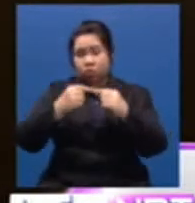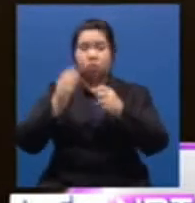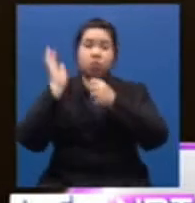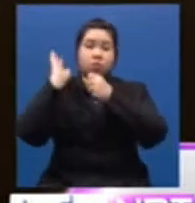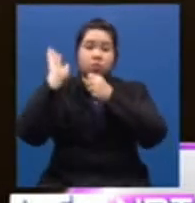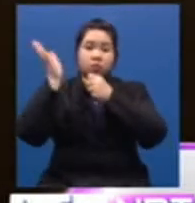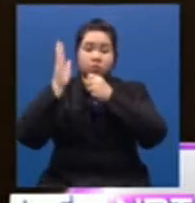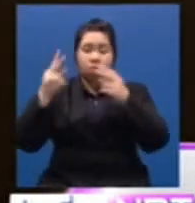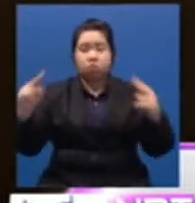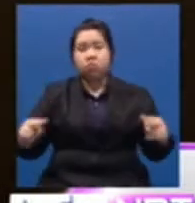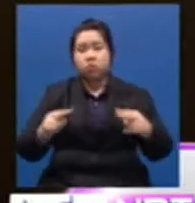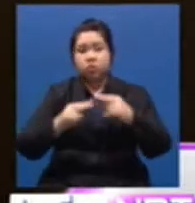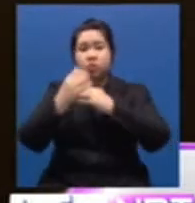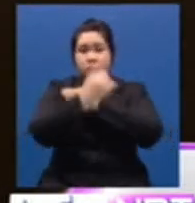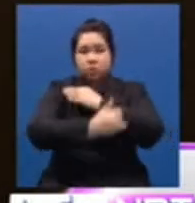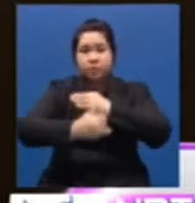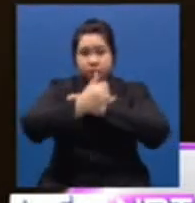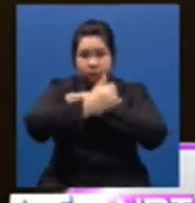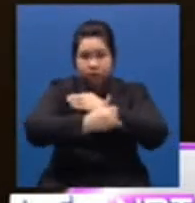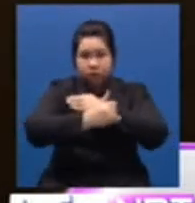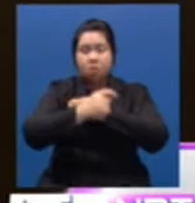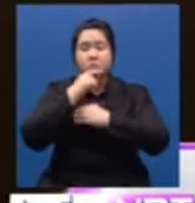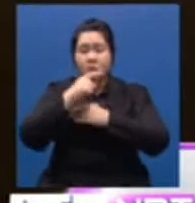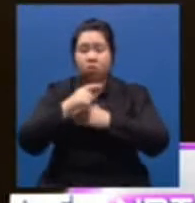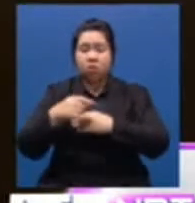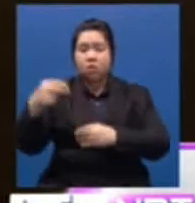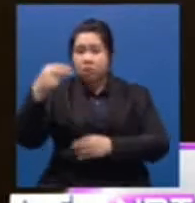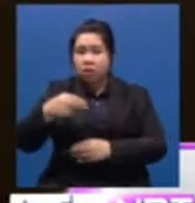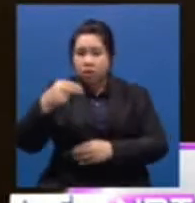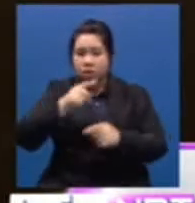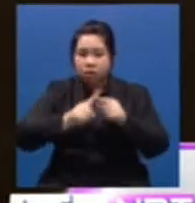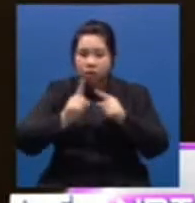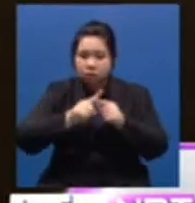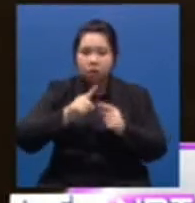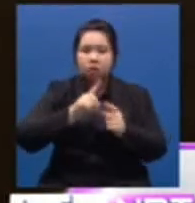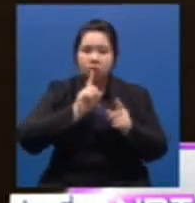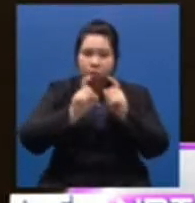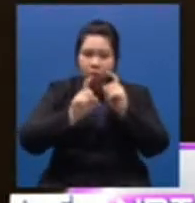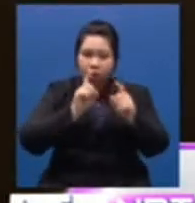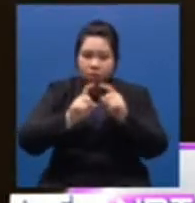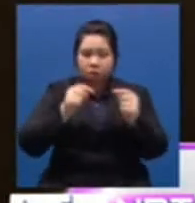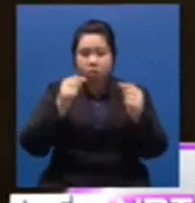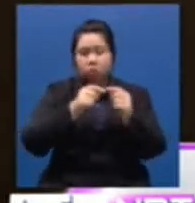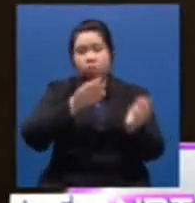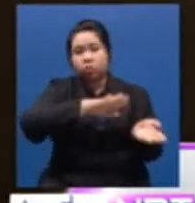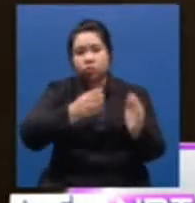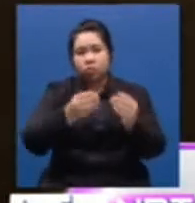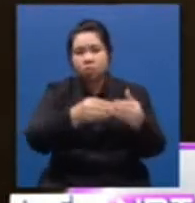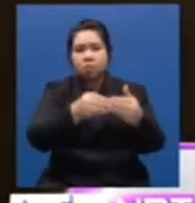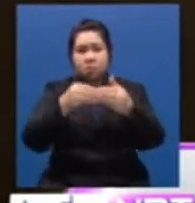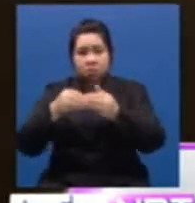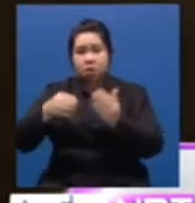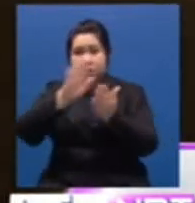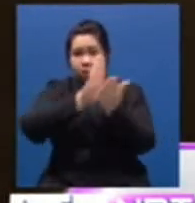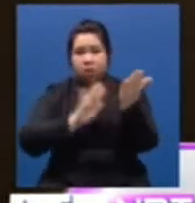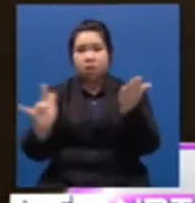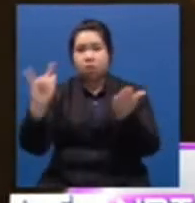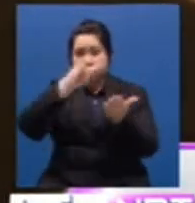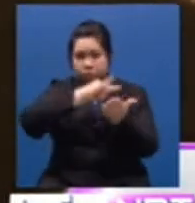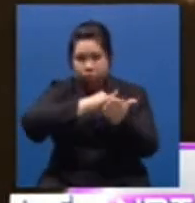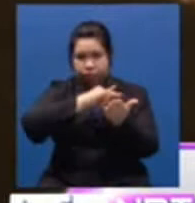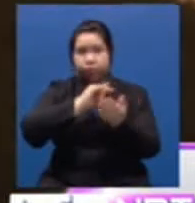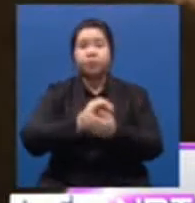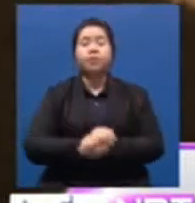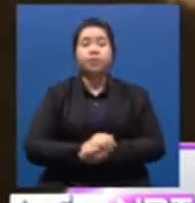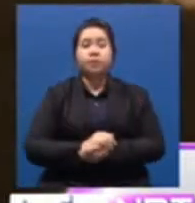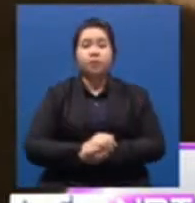การต่างประเทศเปิดเผยว่าได้ประสานกับหญ้าและบริษัทนายจ้างเพื่อเตรียมส่งศพกลับประเทศไทยแล้วด้านสถานเอกอัครราชทูตไทย